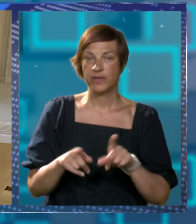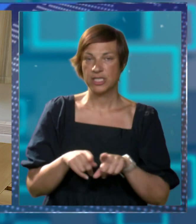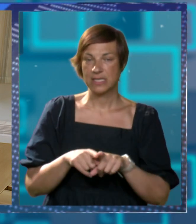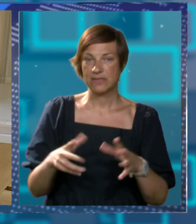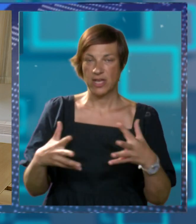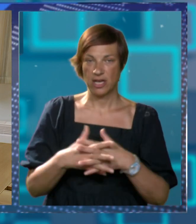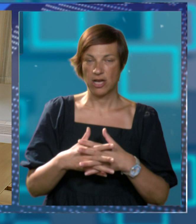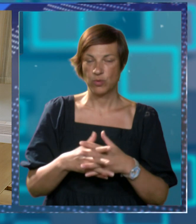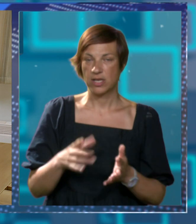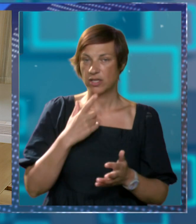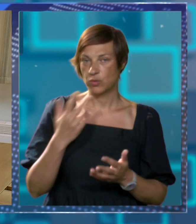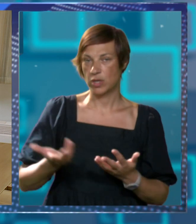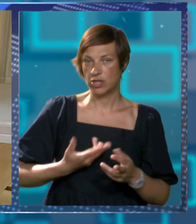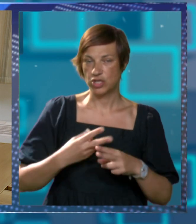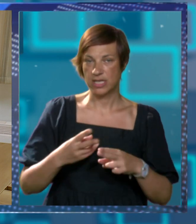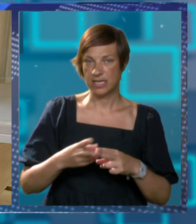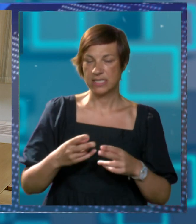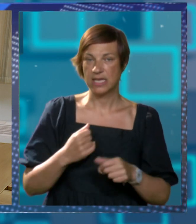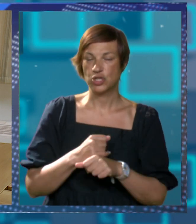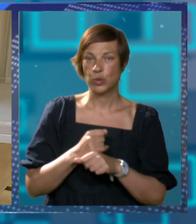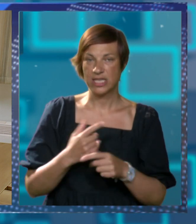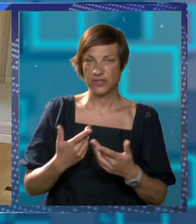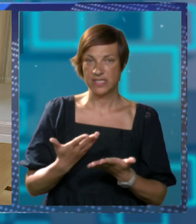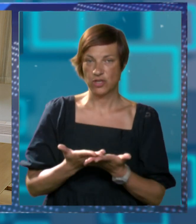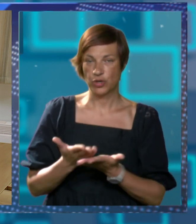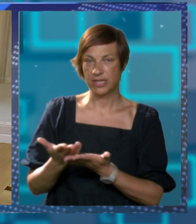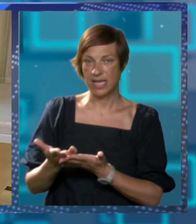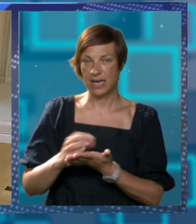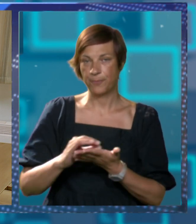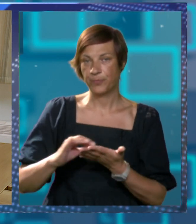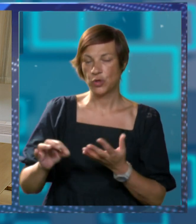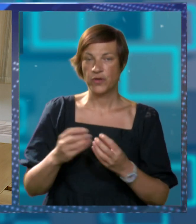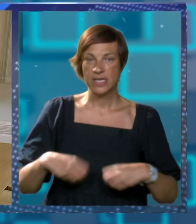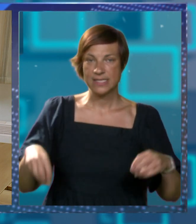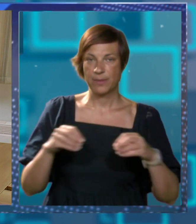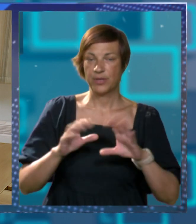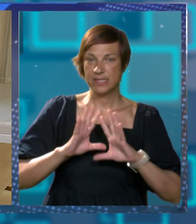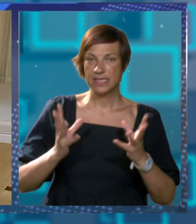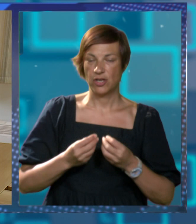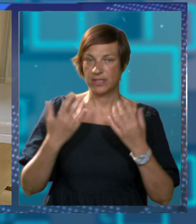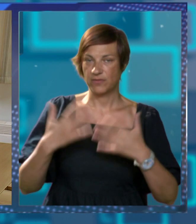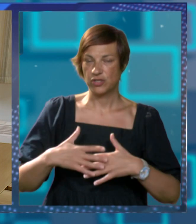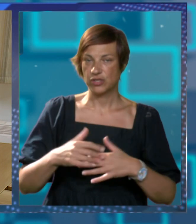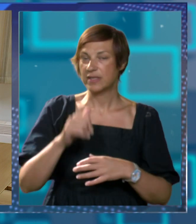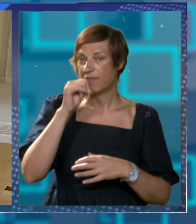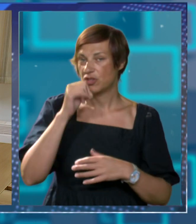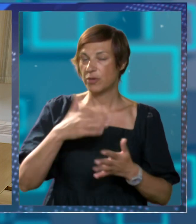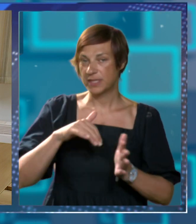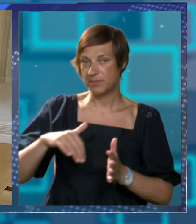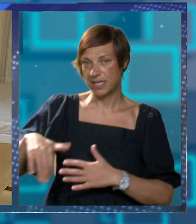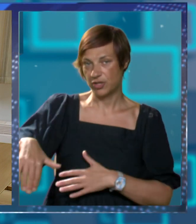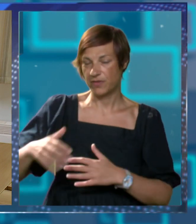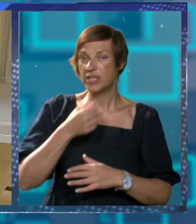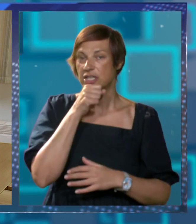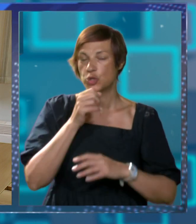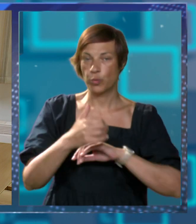stvar kao u gradu, a sad koja je došla na realizaciju građevinskog dijela. Ovo je ugovor za projektiranje cjelovitog sustava vodoopskrbe i odvodnje